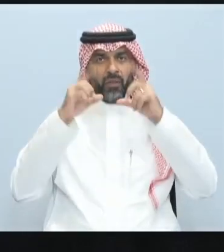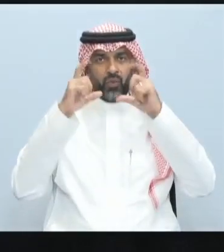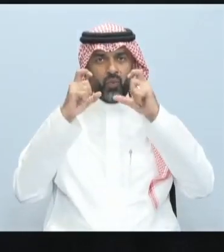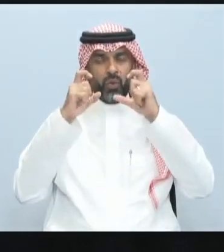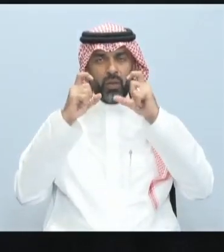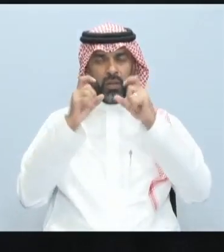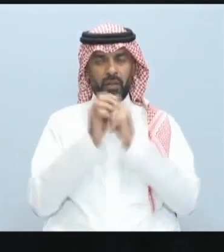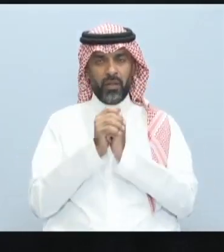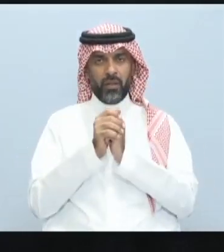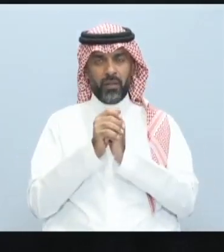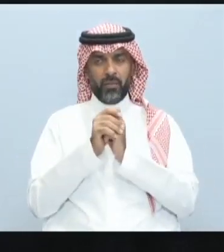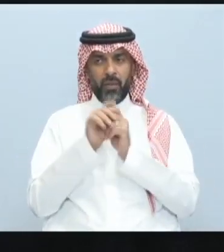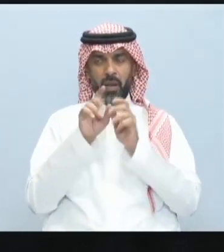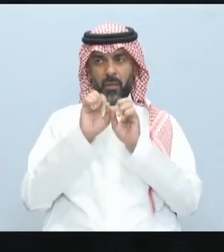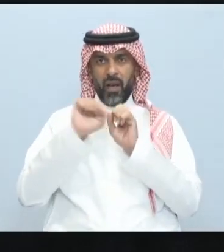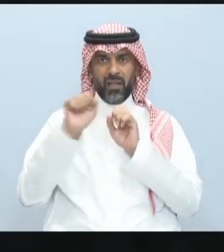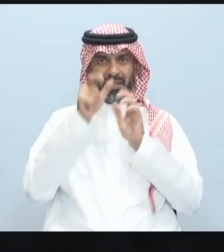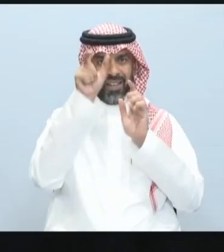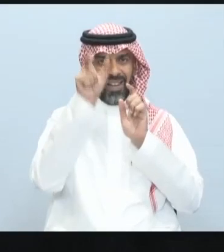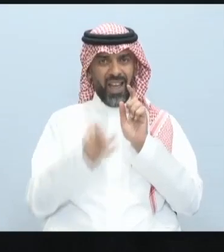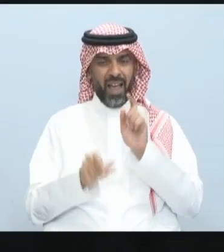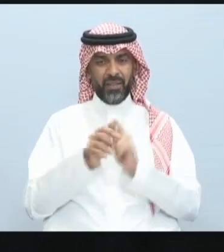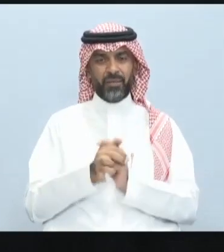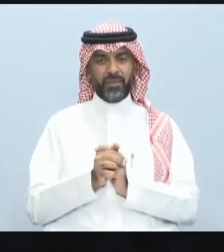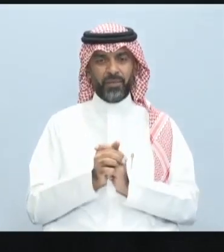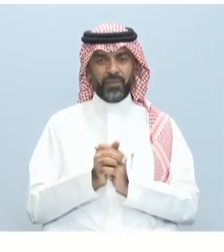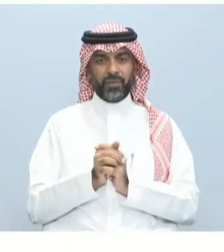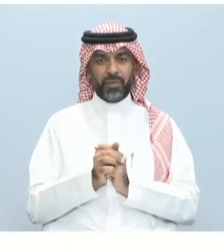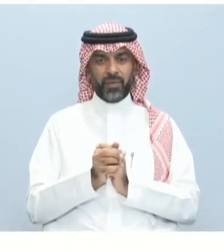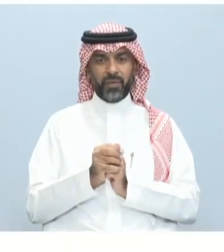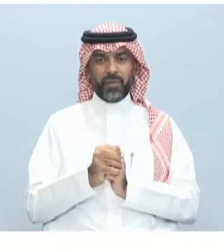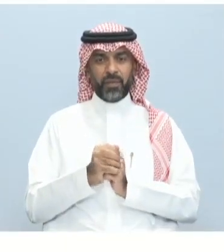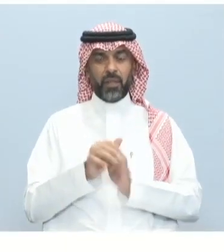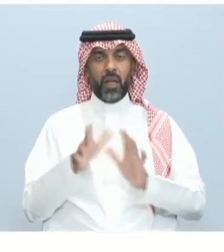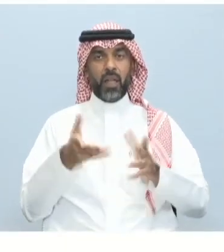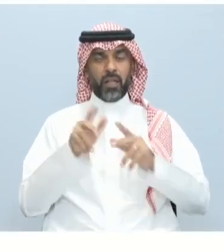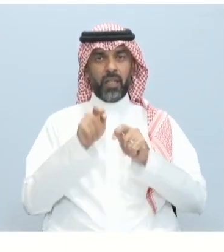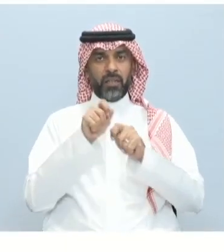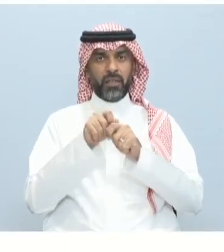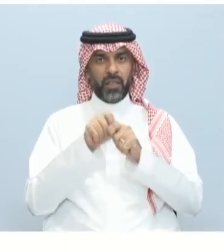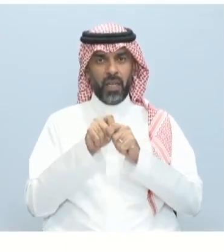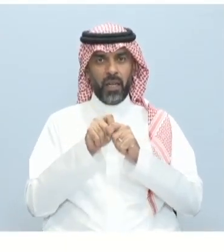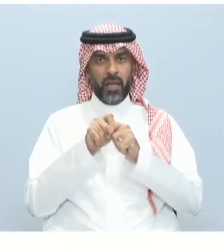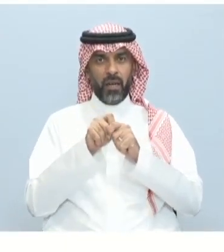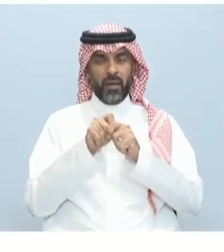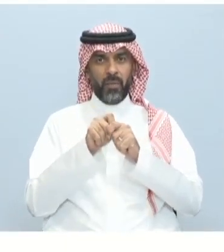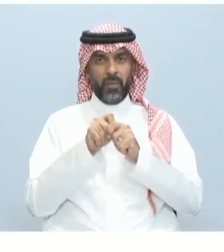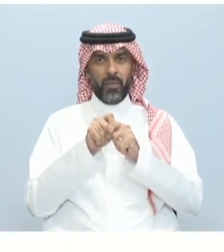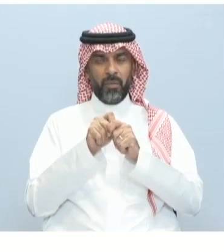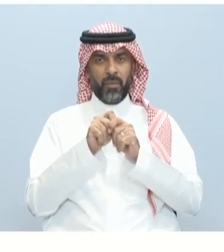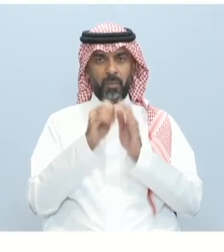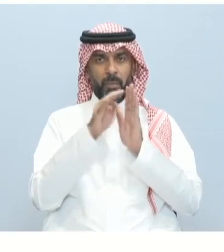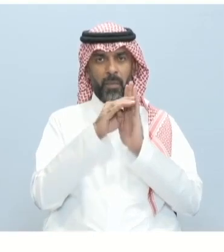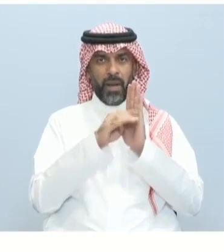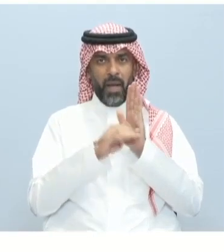كمظهر لكائن. بعد ذلك سنقوم بإنشاء برمجة سكراتش. سيقوم